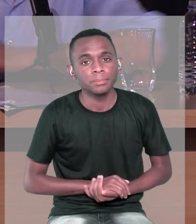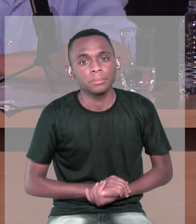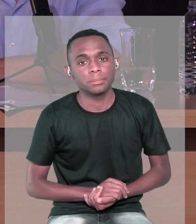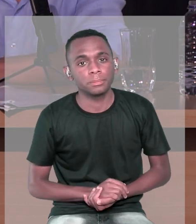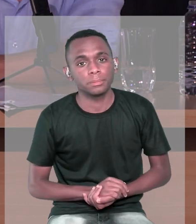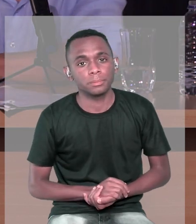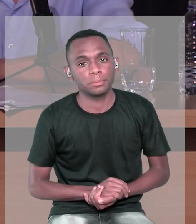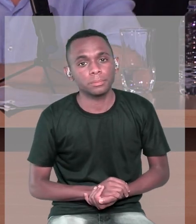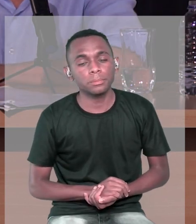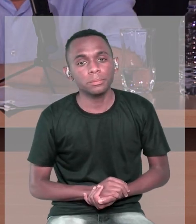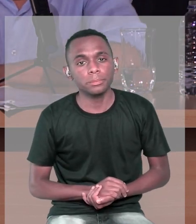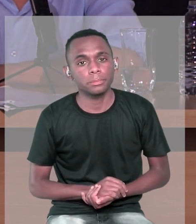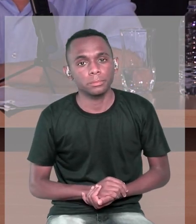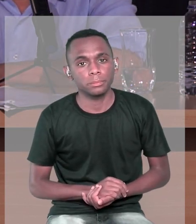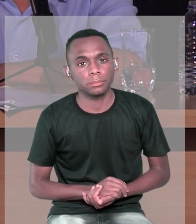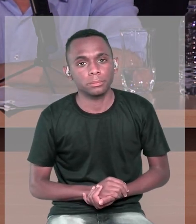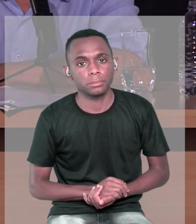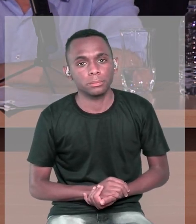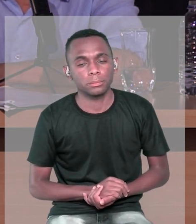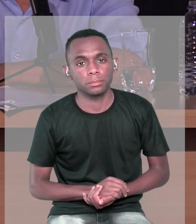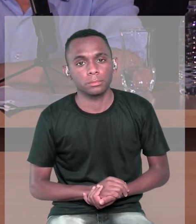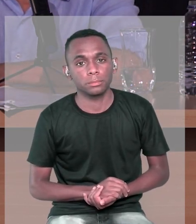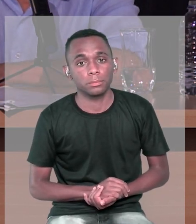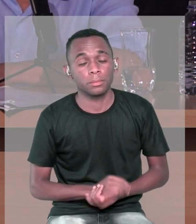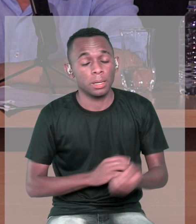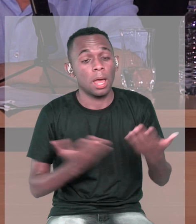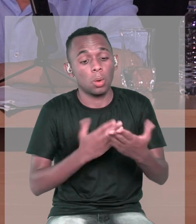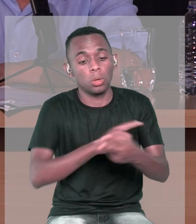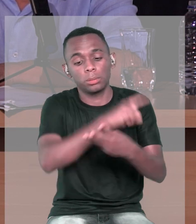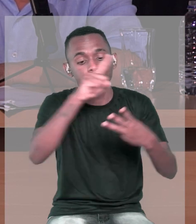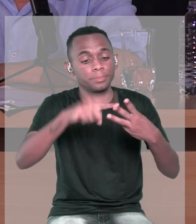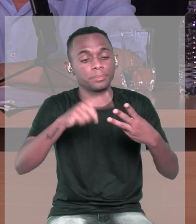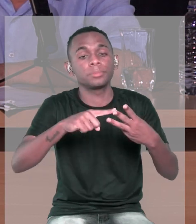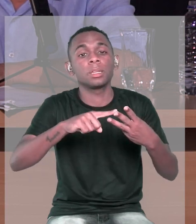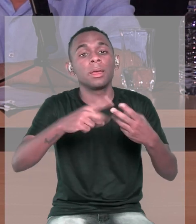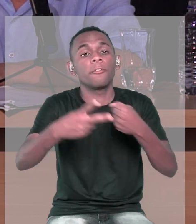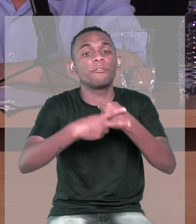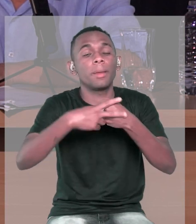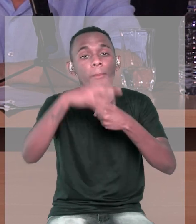Deuxième verbe, apprendre. O segundo verbo eu vou falar é o verbo aprender.